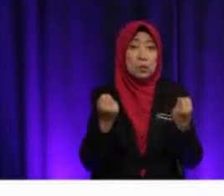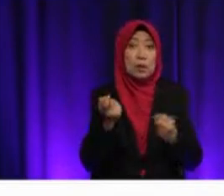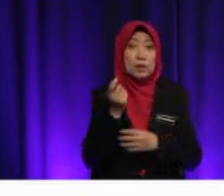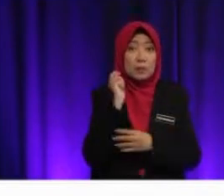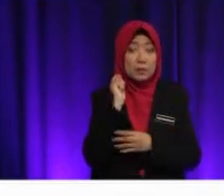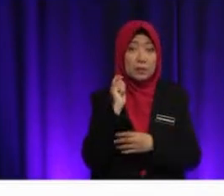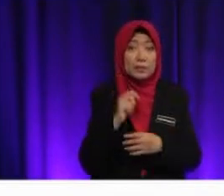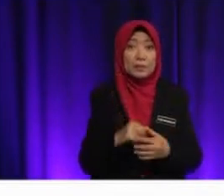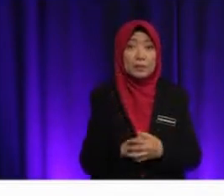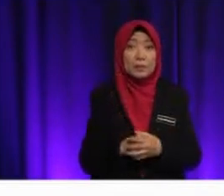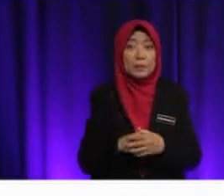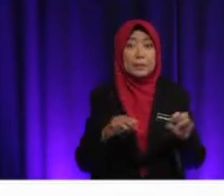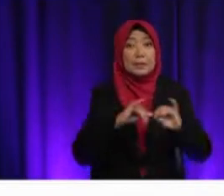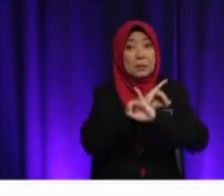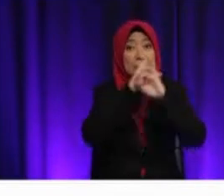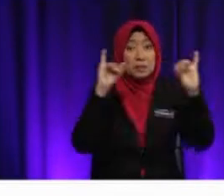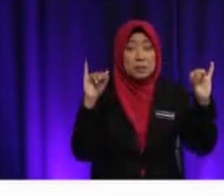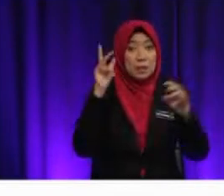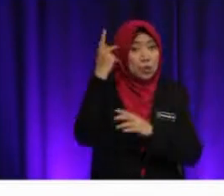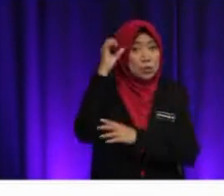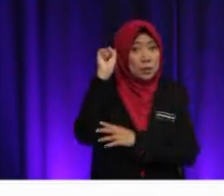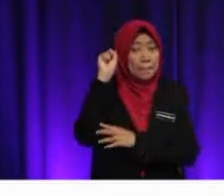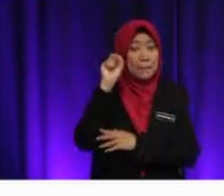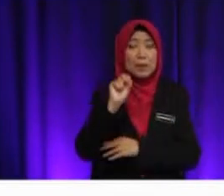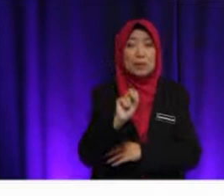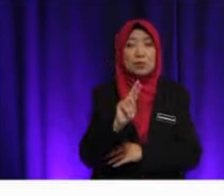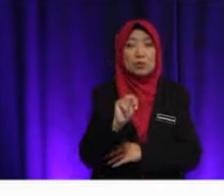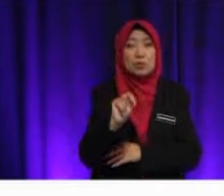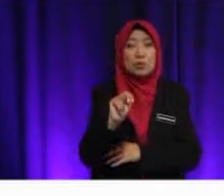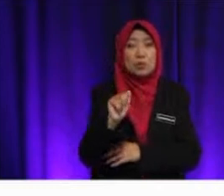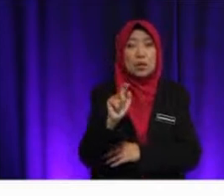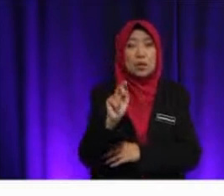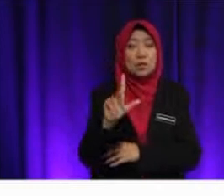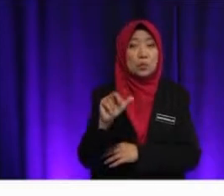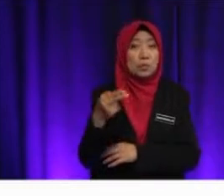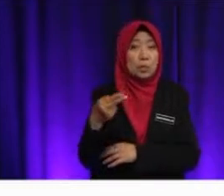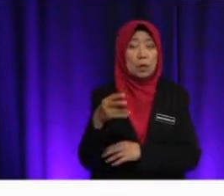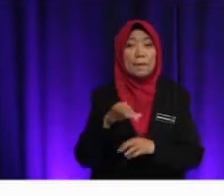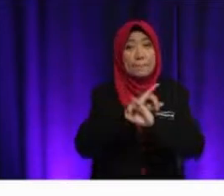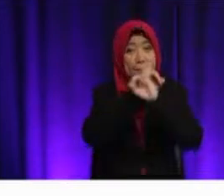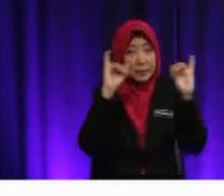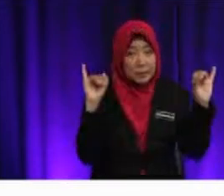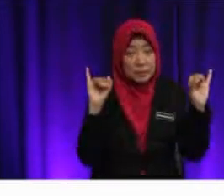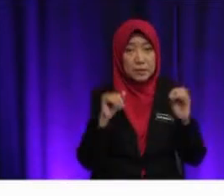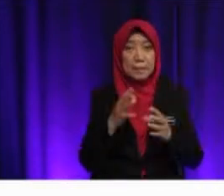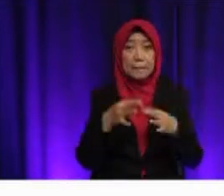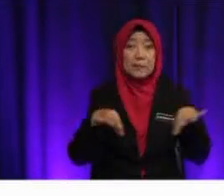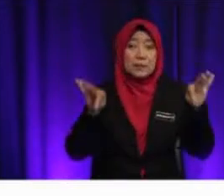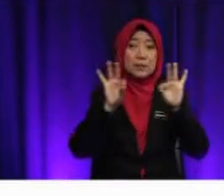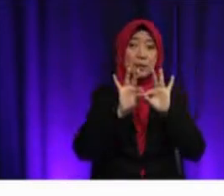tadi menjelaskan konsep sunnatullah, menerangkan tentang